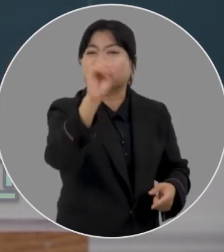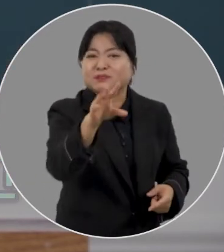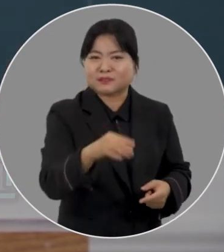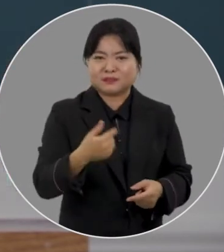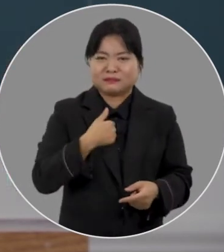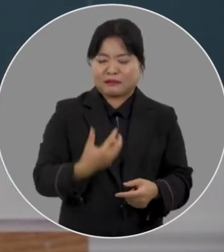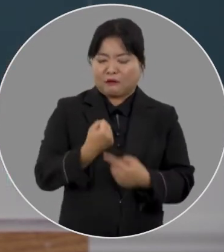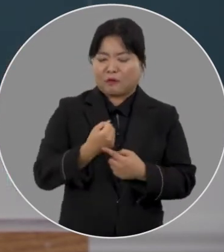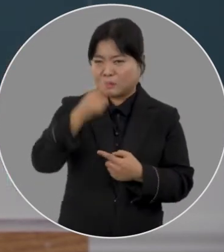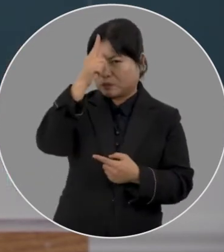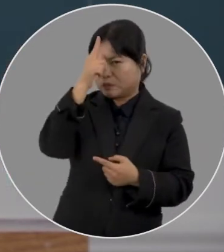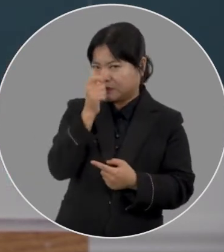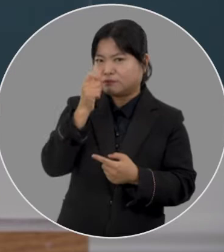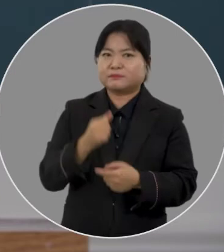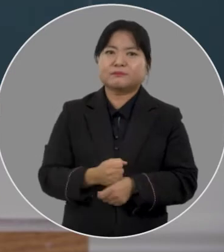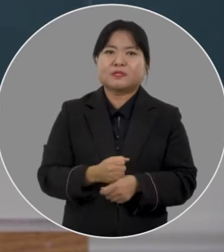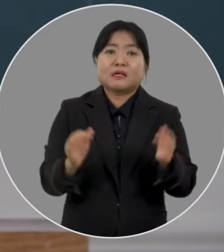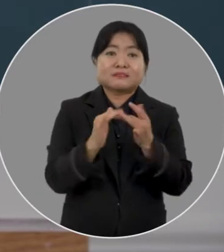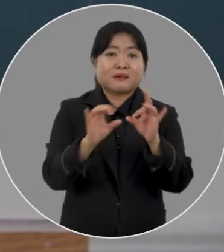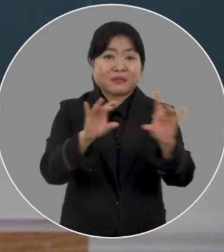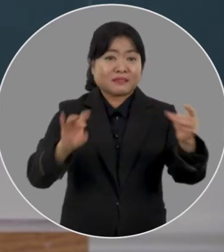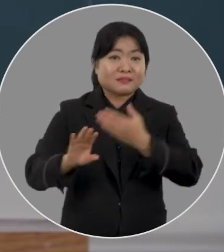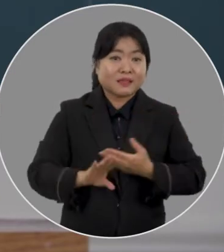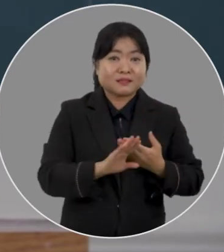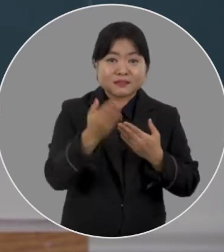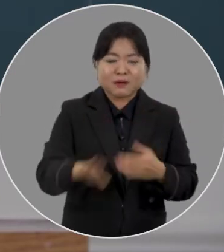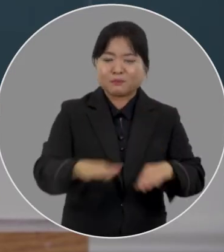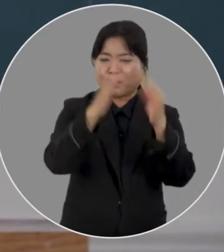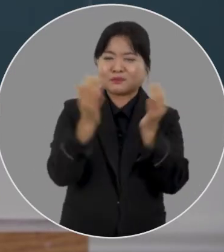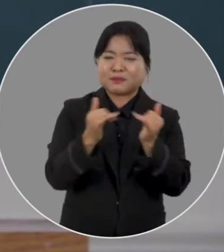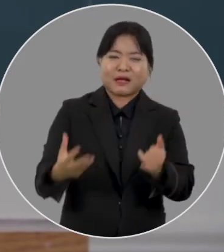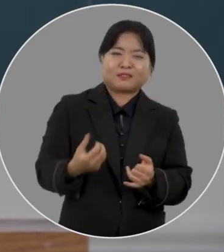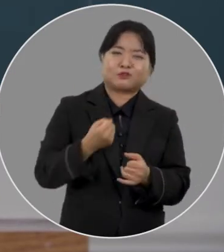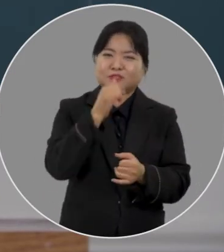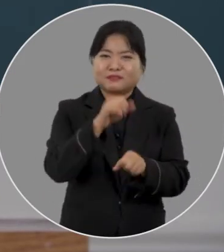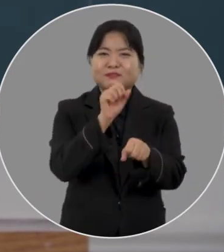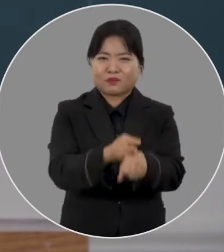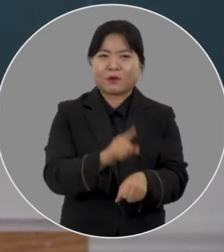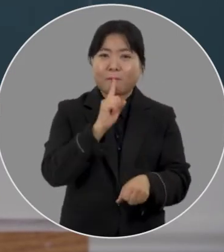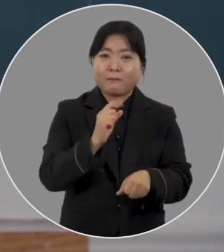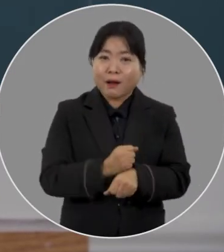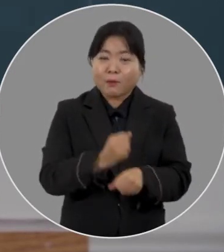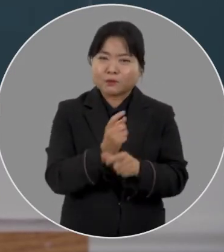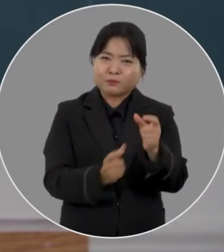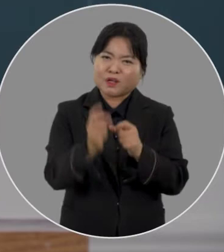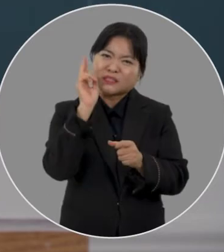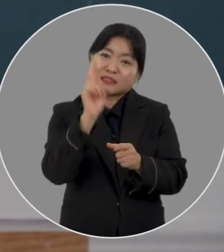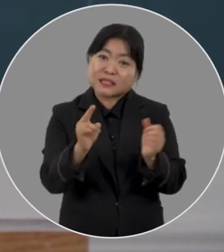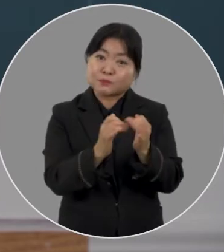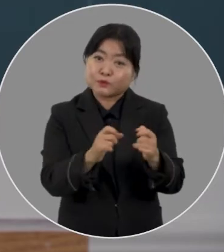게 이게 뭐 사람마다 정도의 차이는 있겠지만 네. 모든 사람이 가지고 있는 성향이라고는 하고요. 네. 그게 조금 더